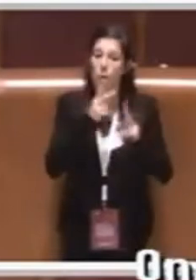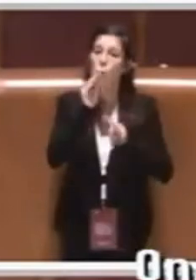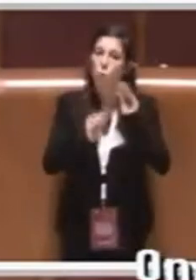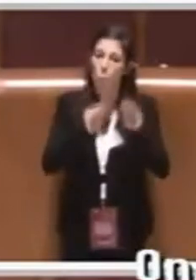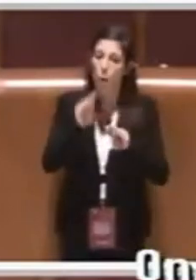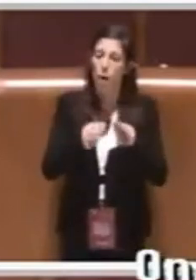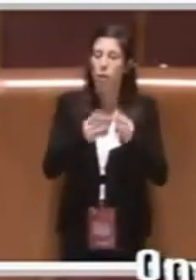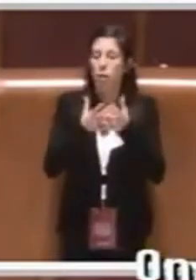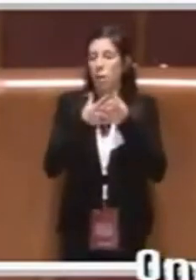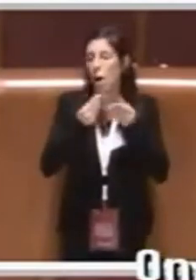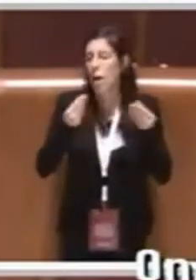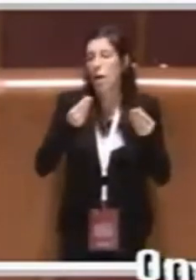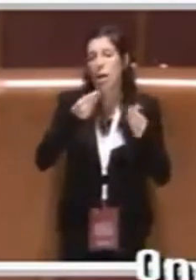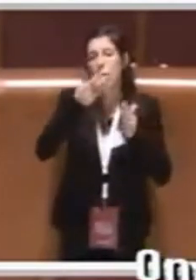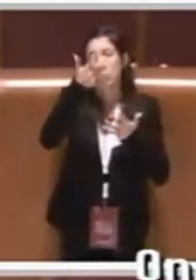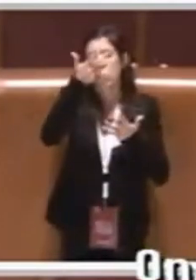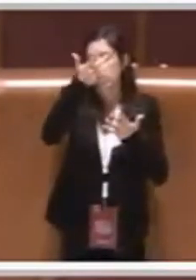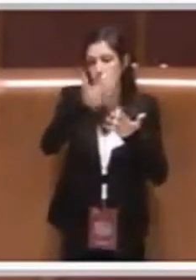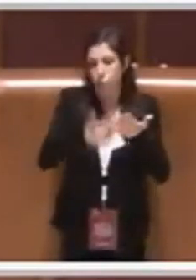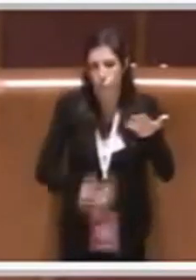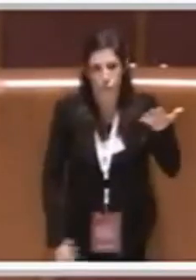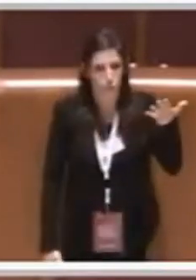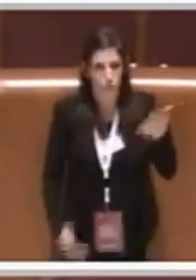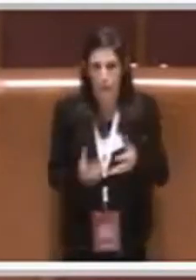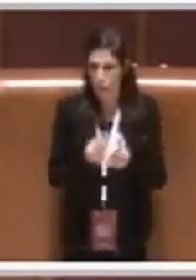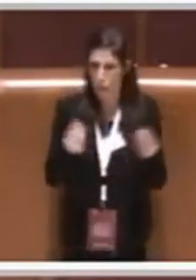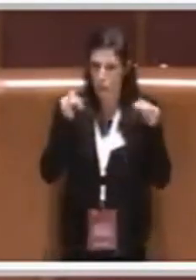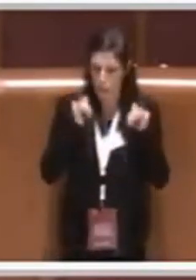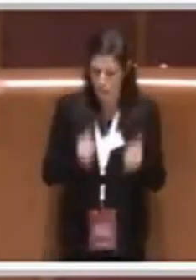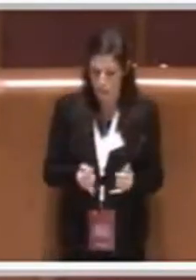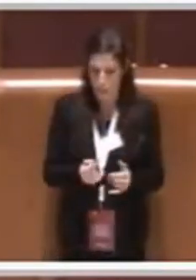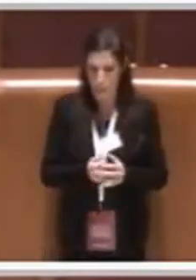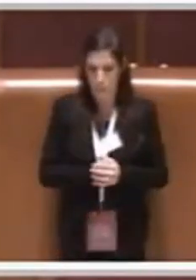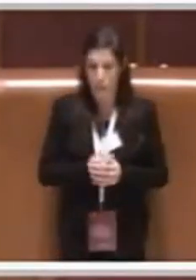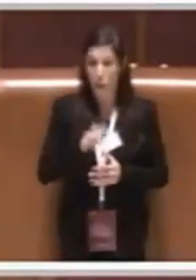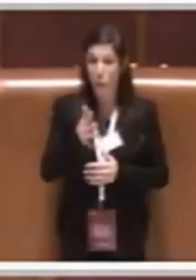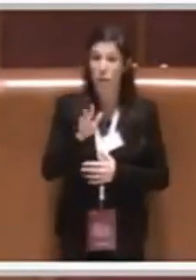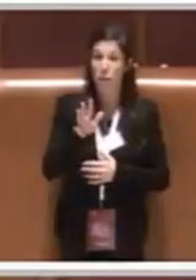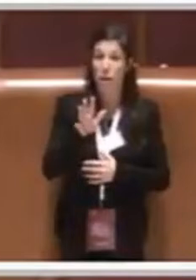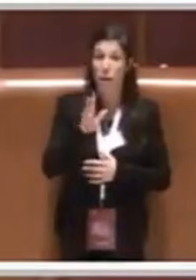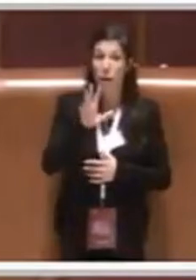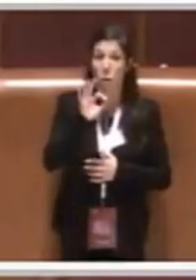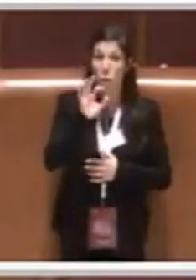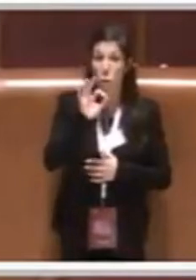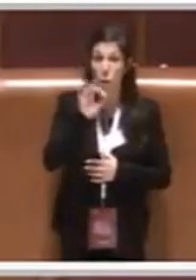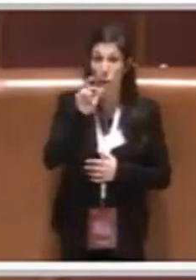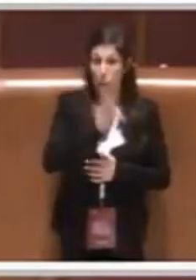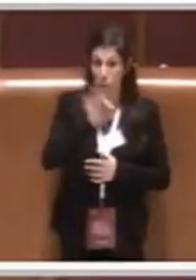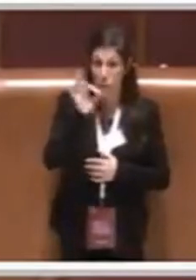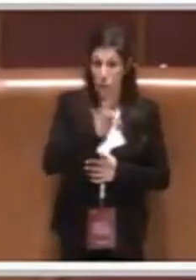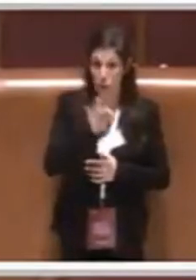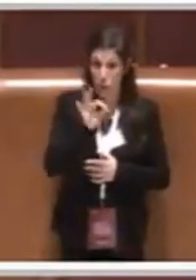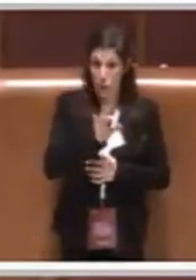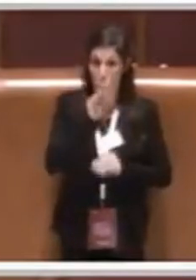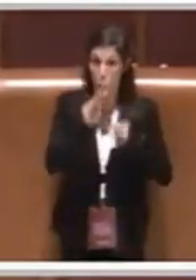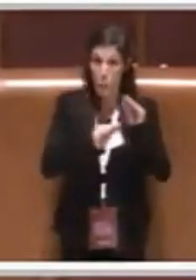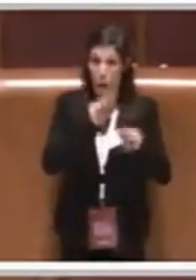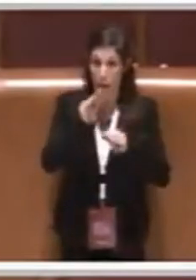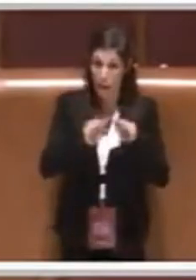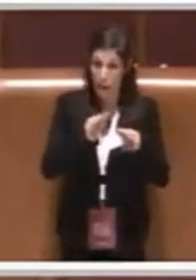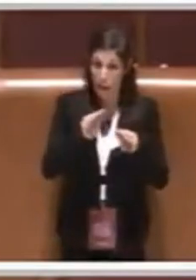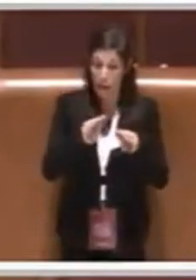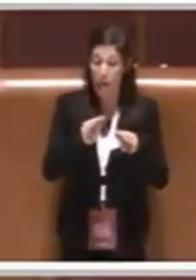molte effettivamente, questo è certo, praticamente quasi il 50% si può dire di quelle non